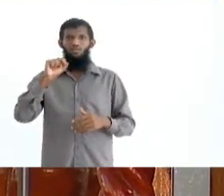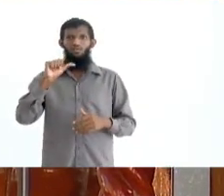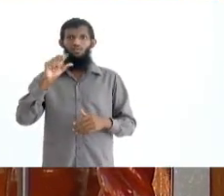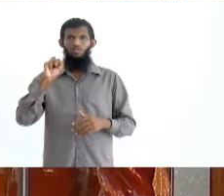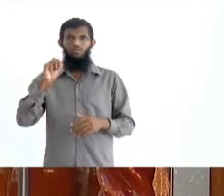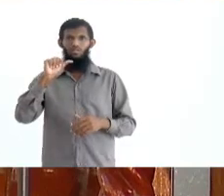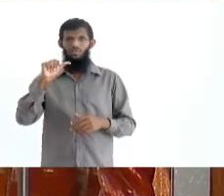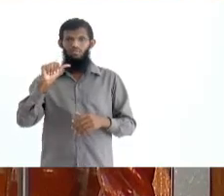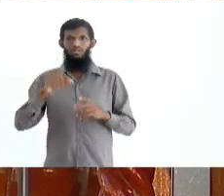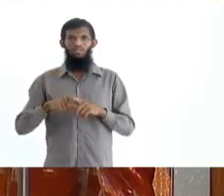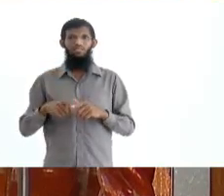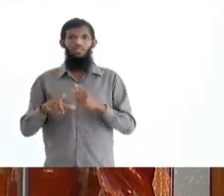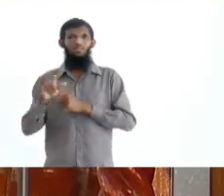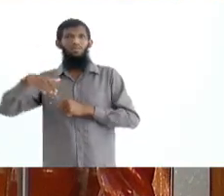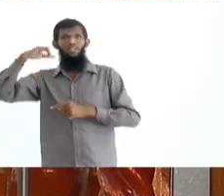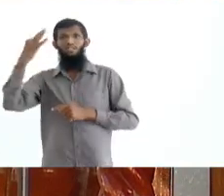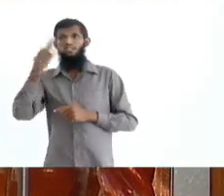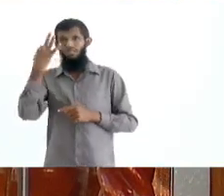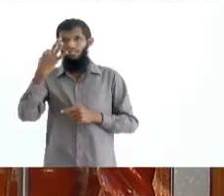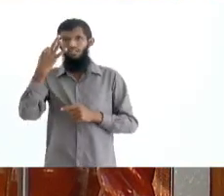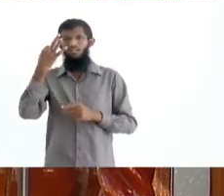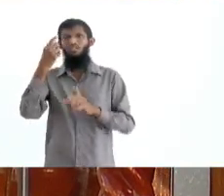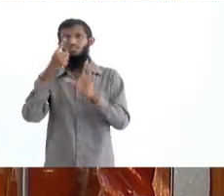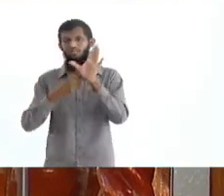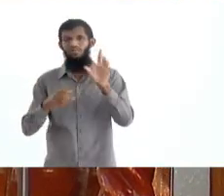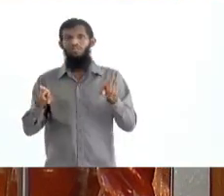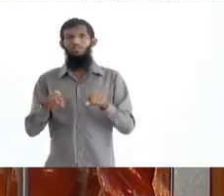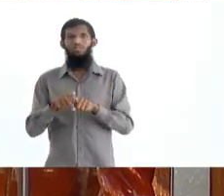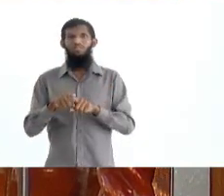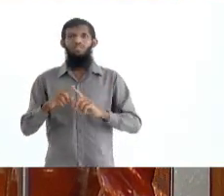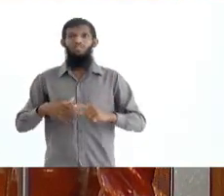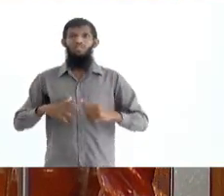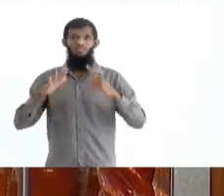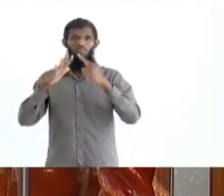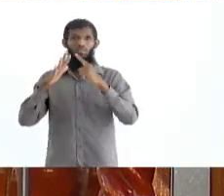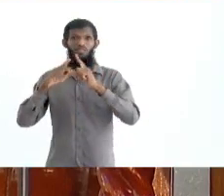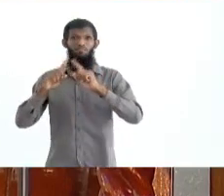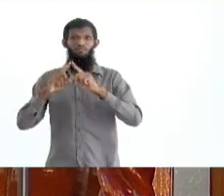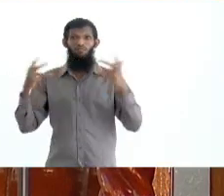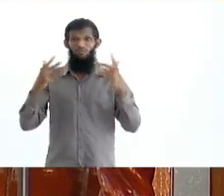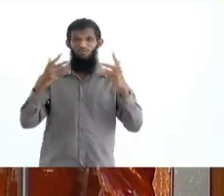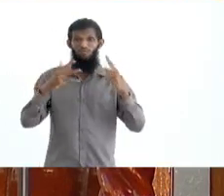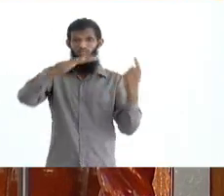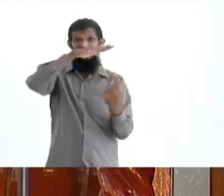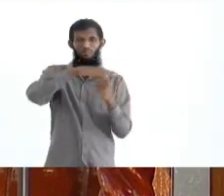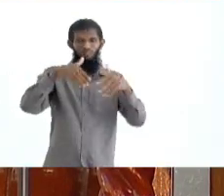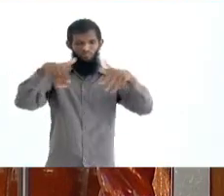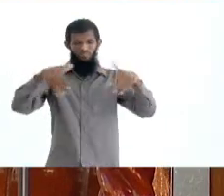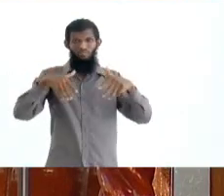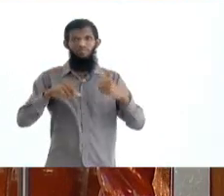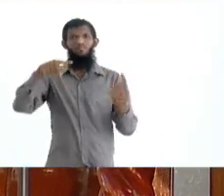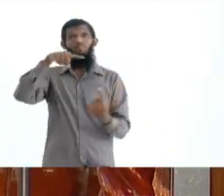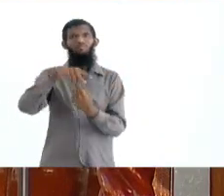umur fulun emme aşara ahar fuluga. İslami laşkarege komandarege makaman ayyan